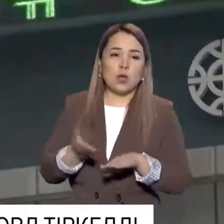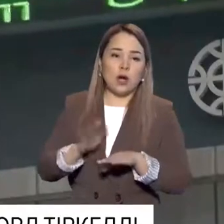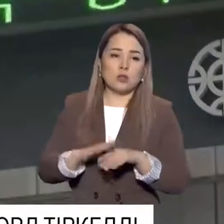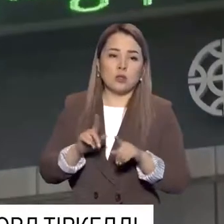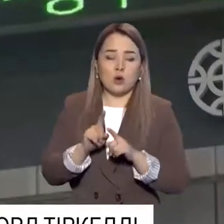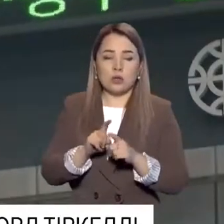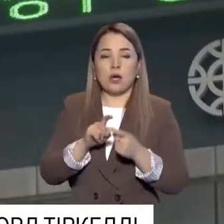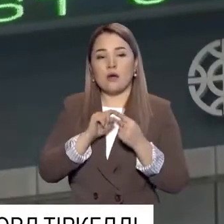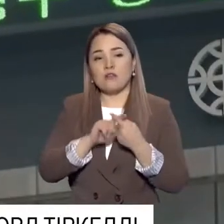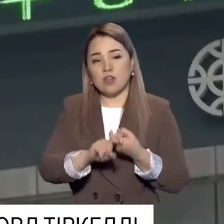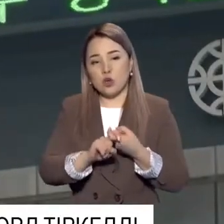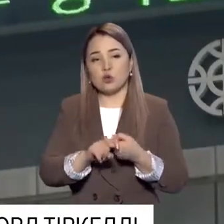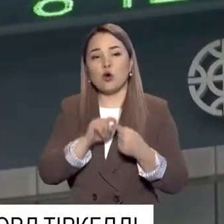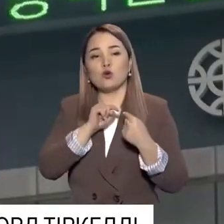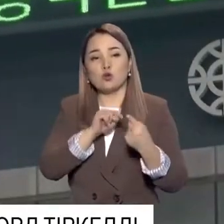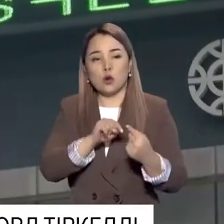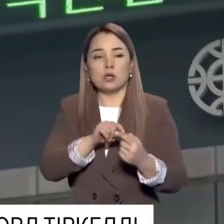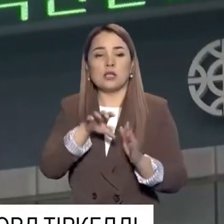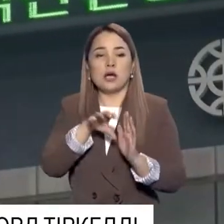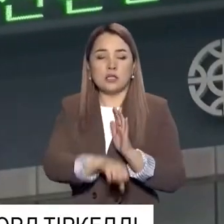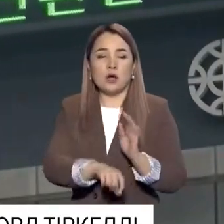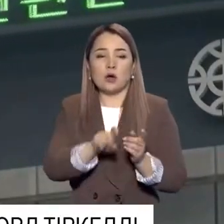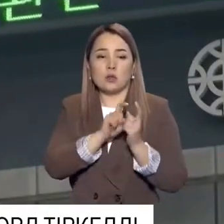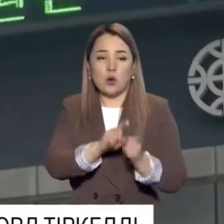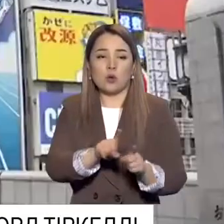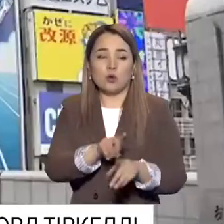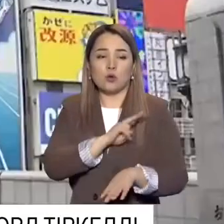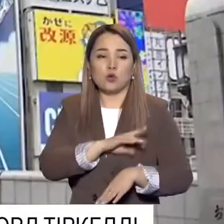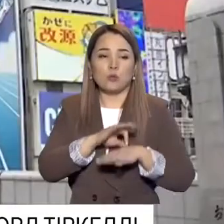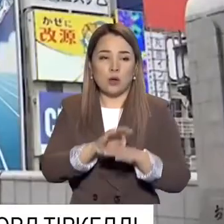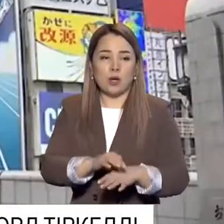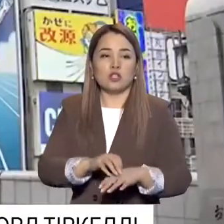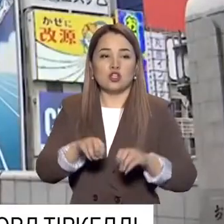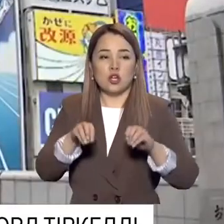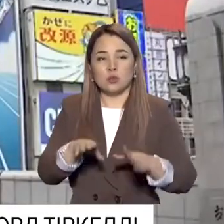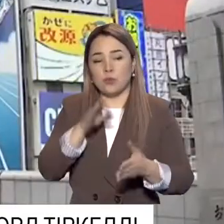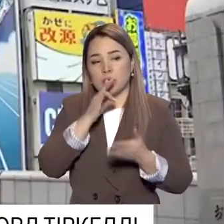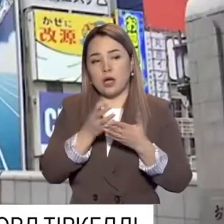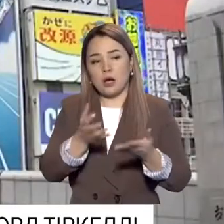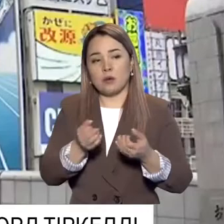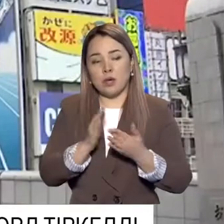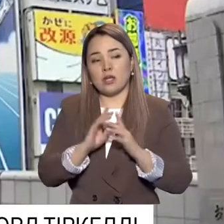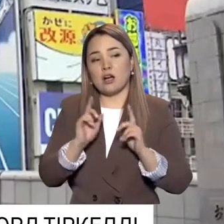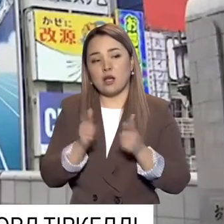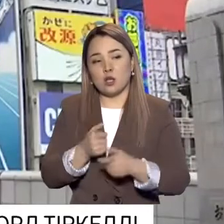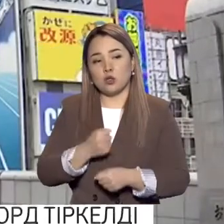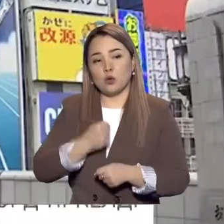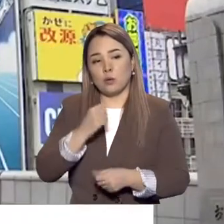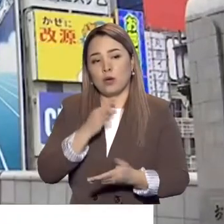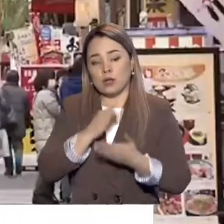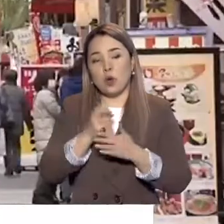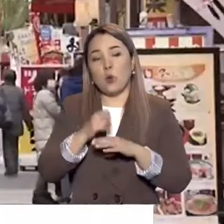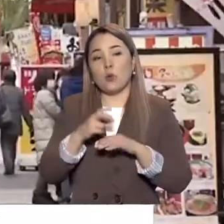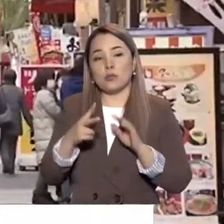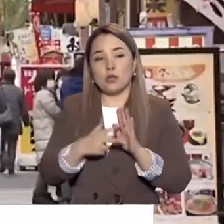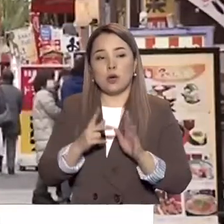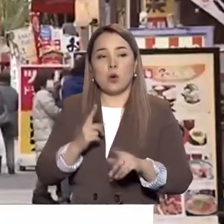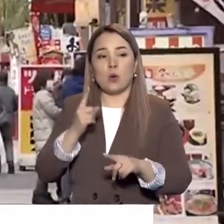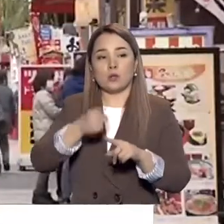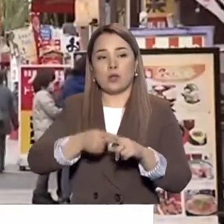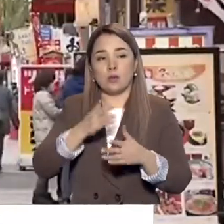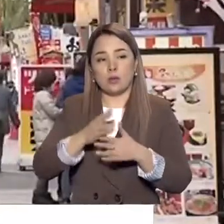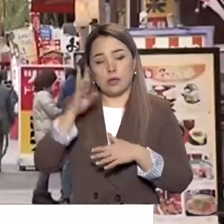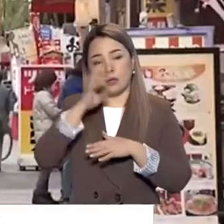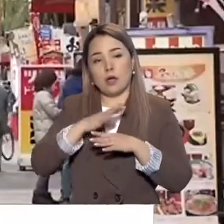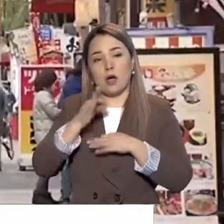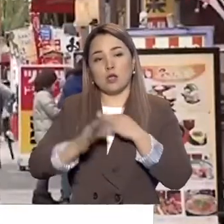күресті күшейту туралы шешім қабылдады. Бұған дейін 16 префектурада карантин күшейтілсе, енді оған 18 қосылды. Елде